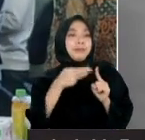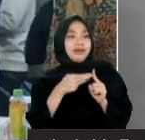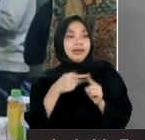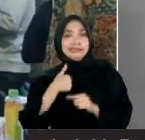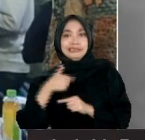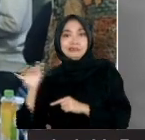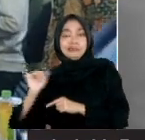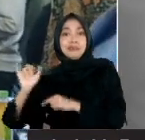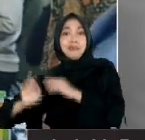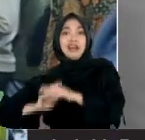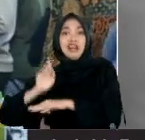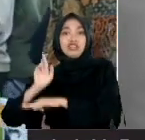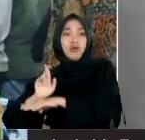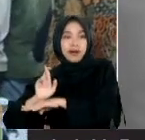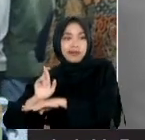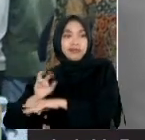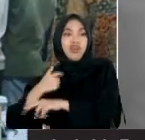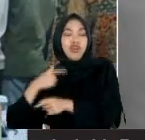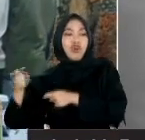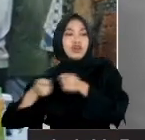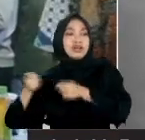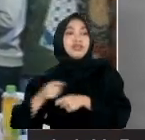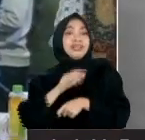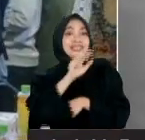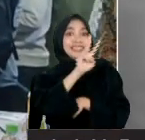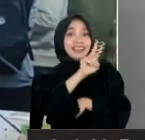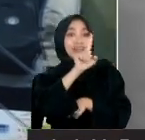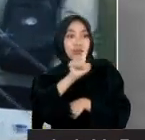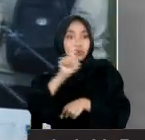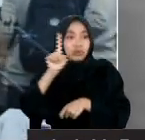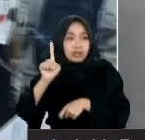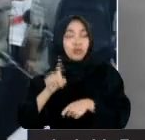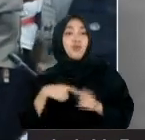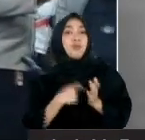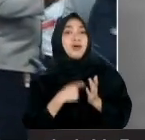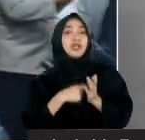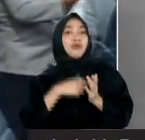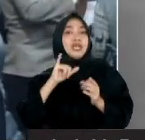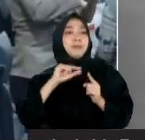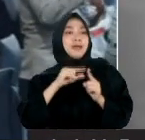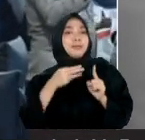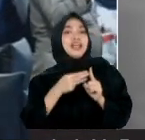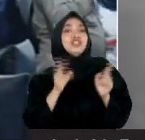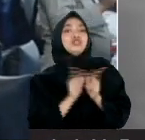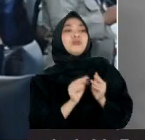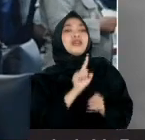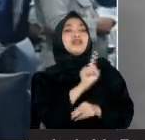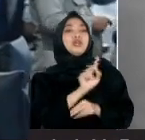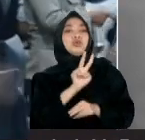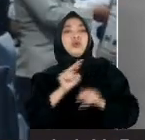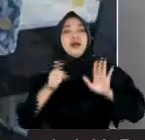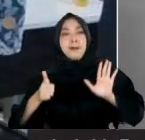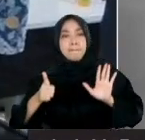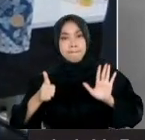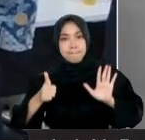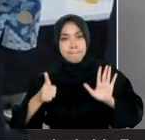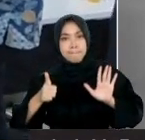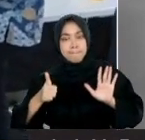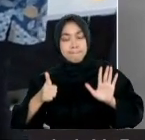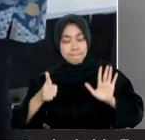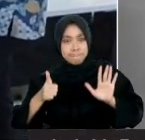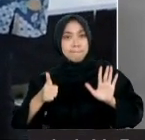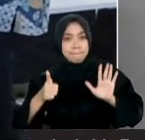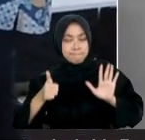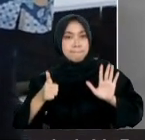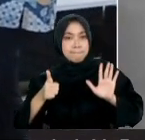dengan rektorat dari 311 ini sudah terdata 126 mahasiswa IPB. Kemudian